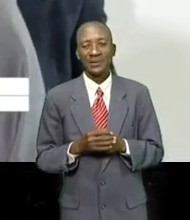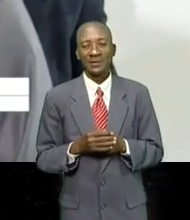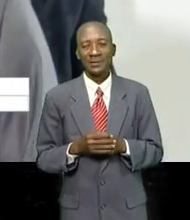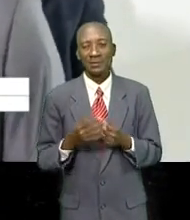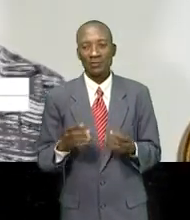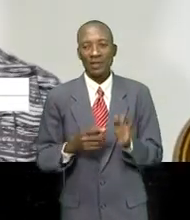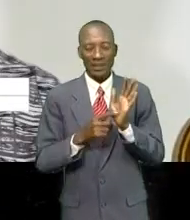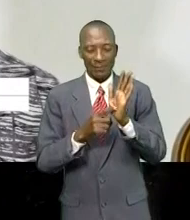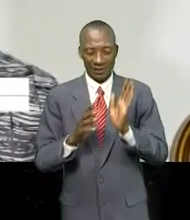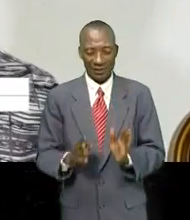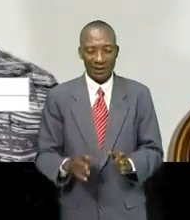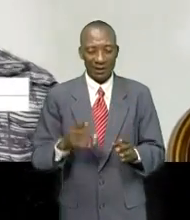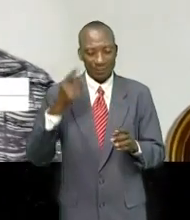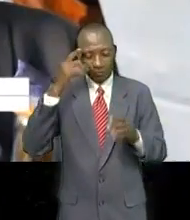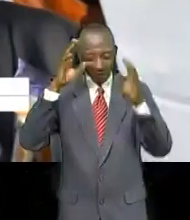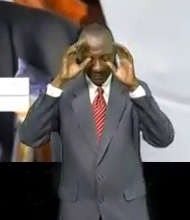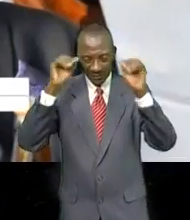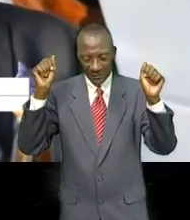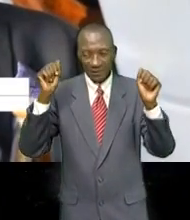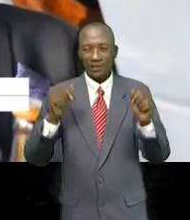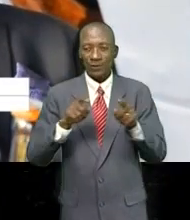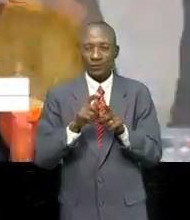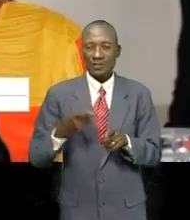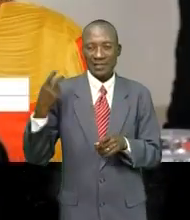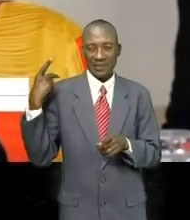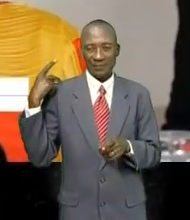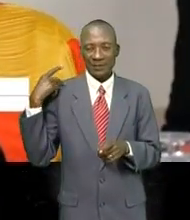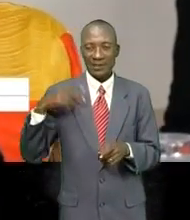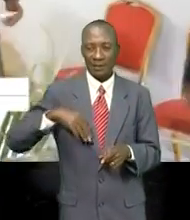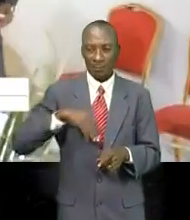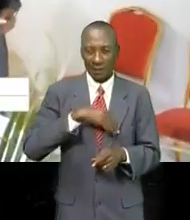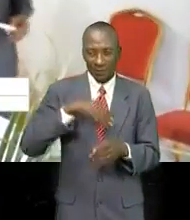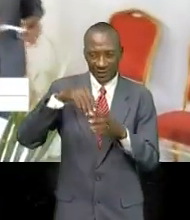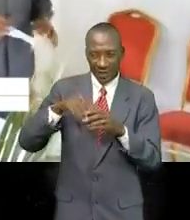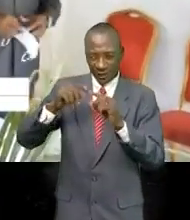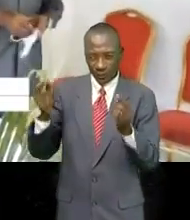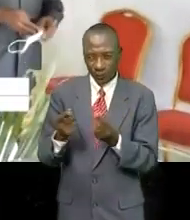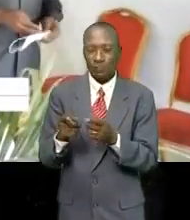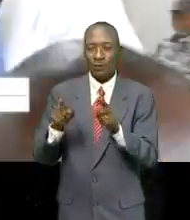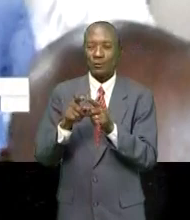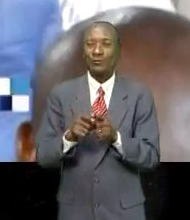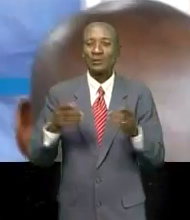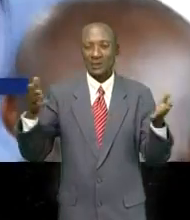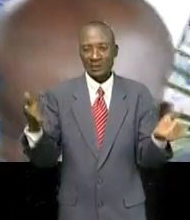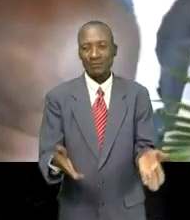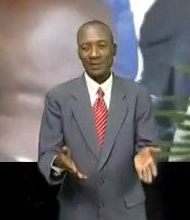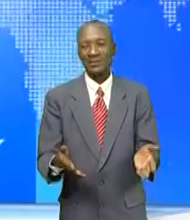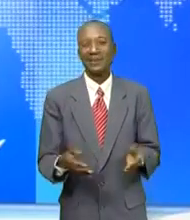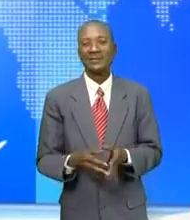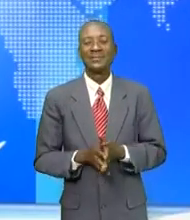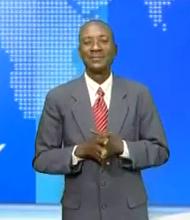chef de l'État, Kitenge Yezou, ainsi que des honorables députés membres de cette plateforme, et cela s'est clôturé sous une ambiance